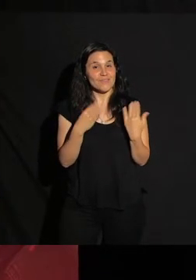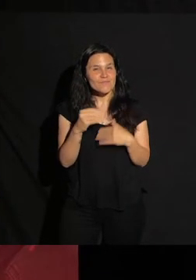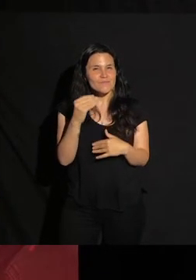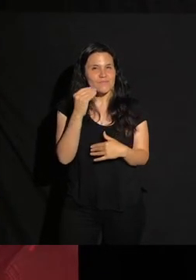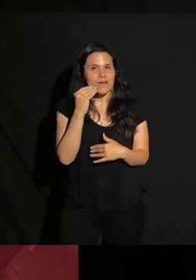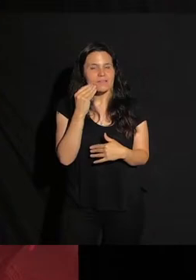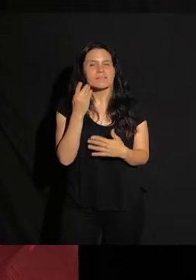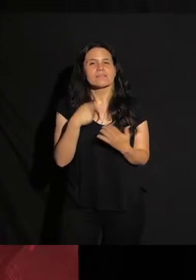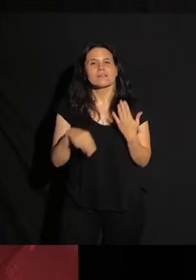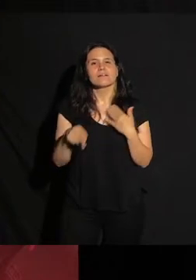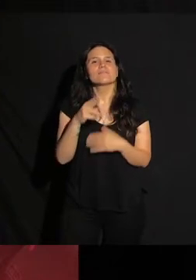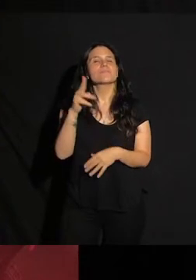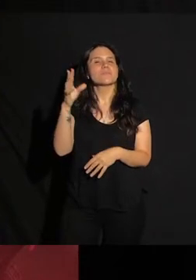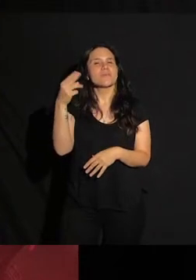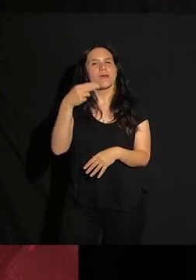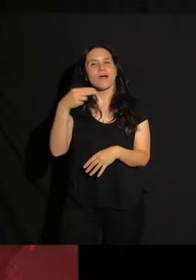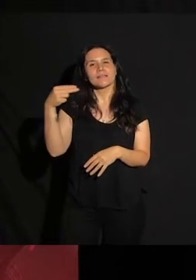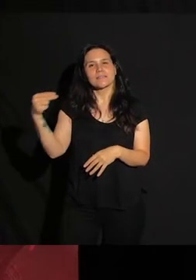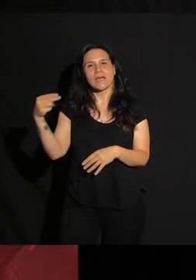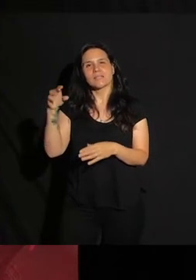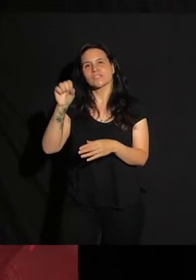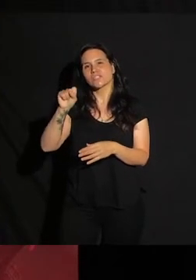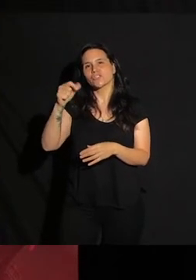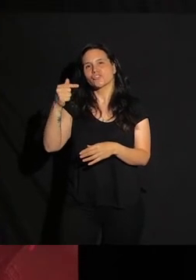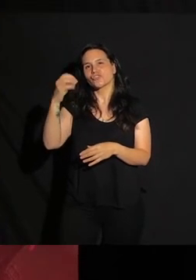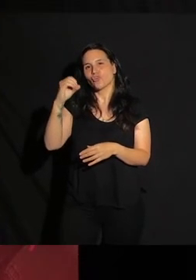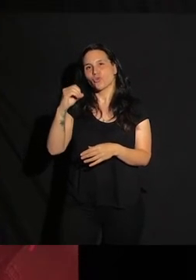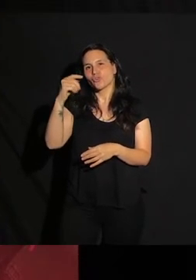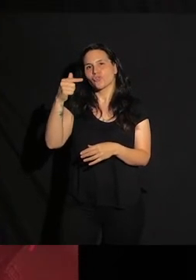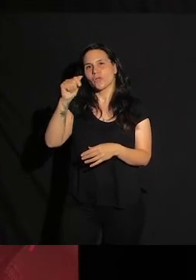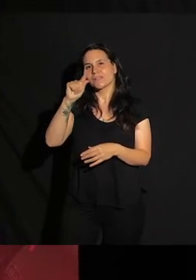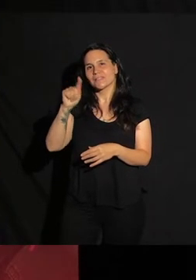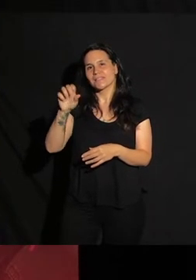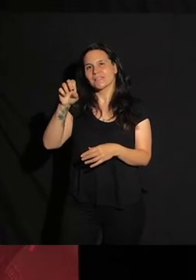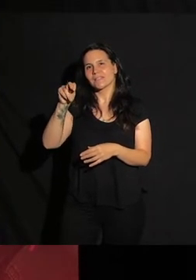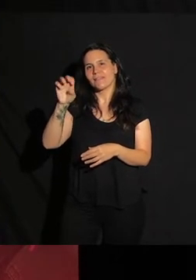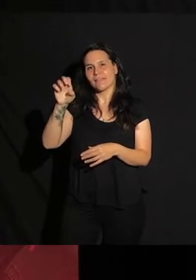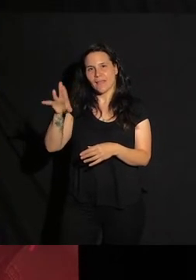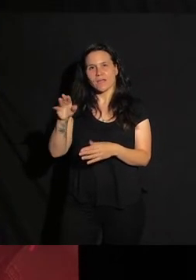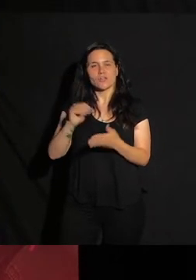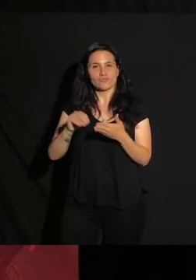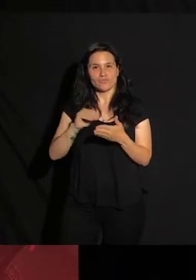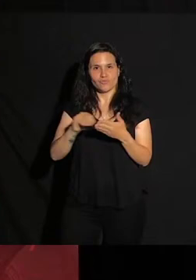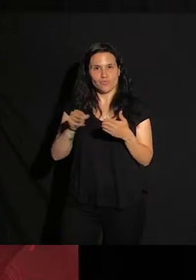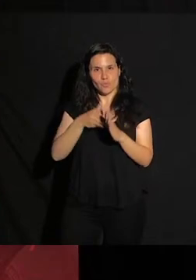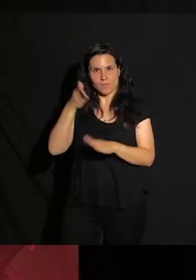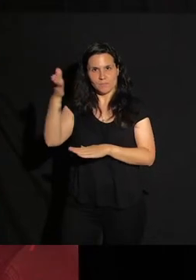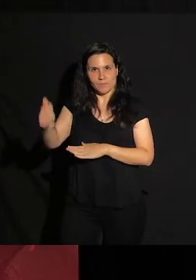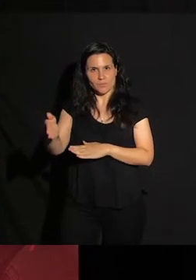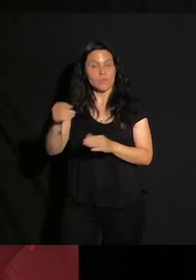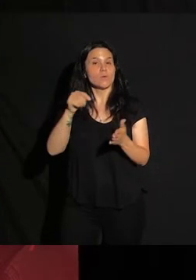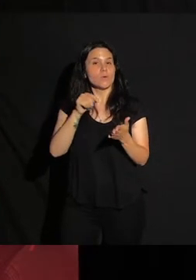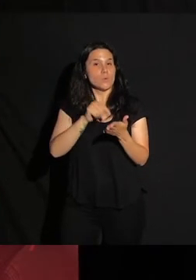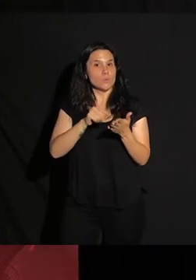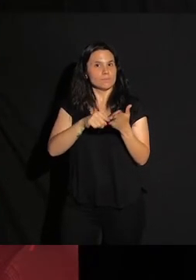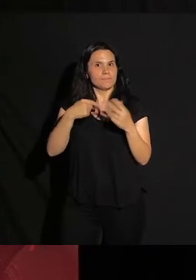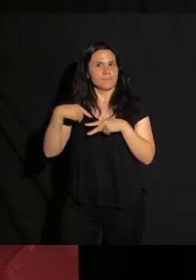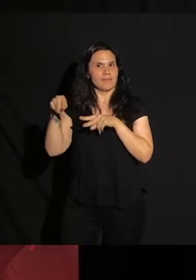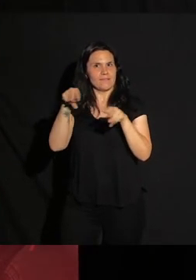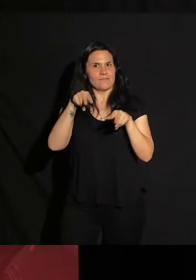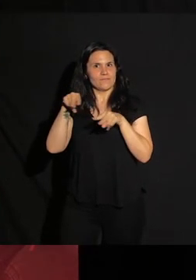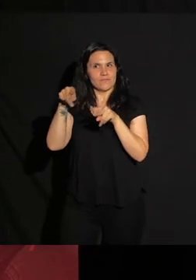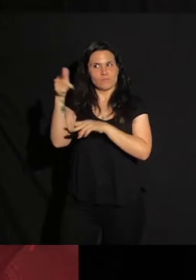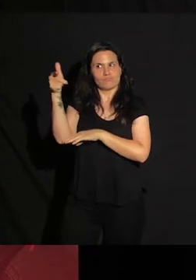die Heinrich-Ernst-Stötzner-Schule besucht habe, um dort ein Video zu drehen. Dort habe ich Almut Püschel und ihre